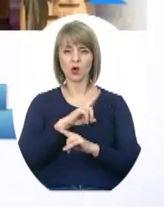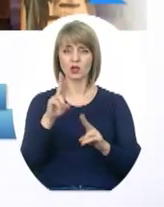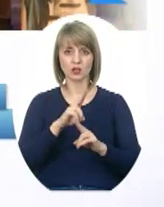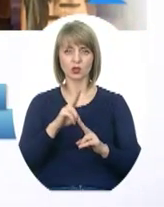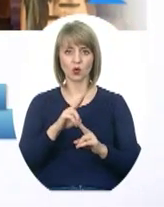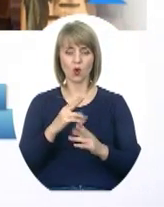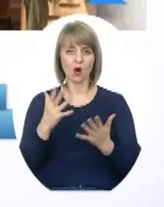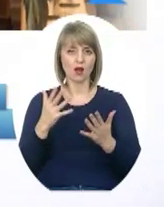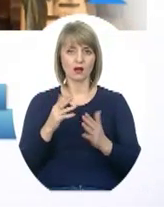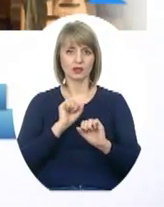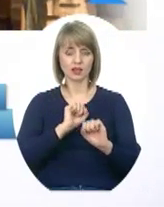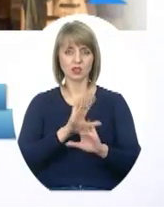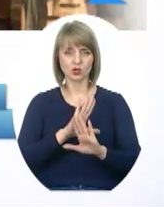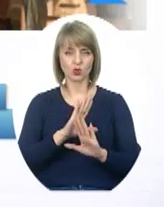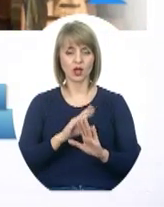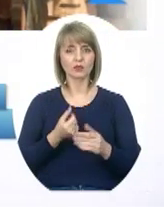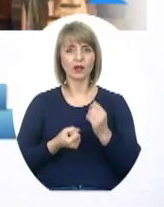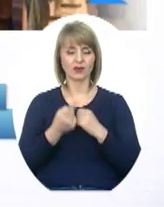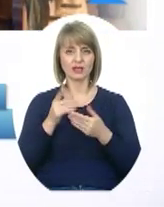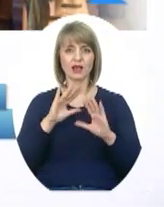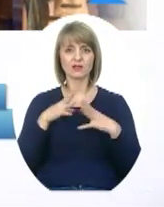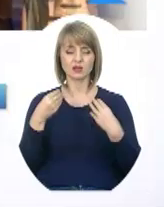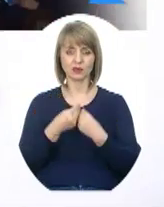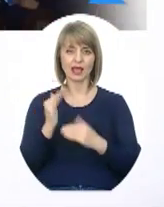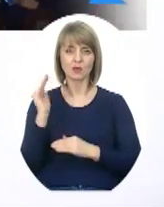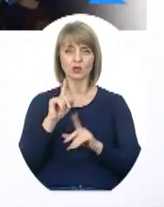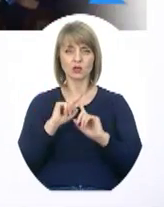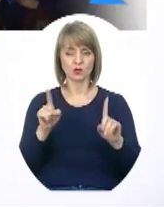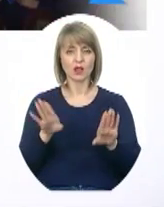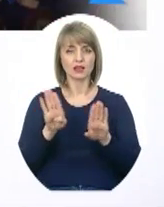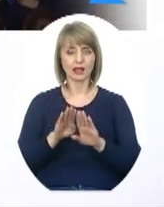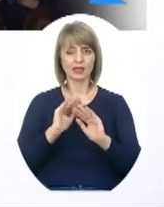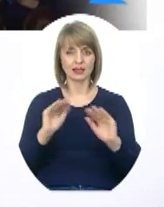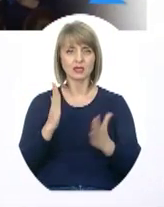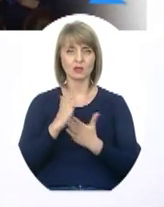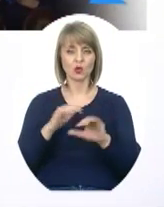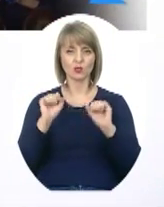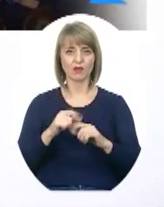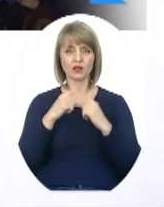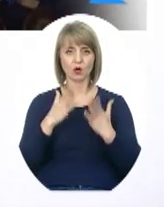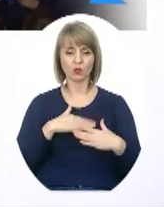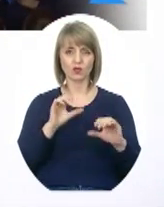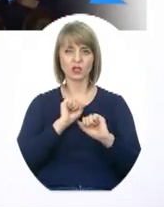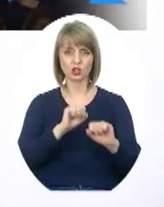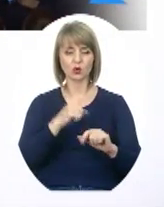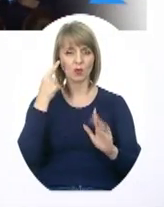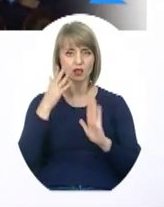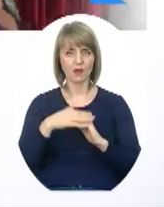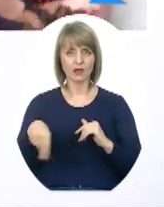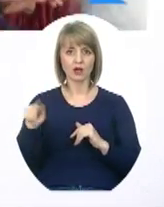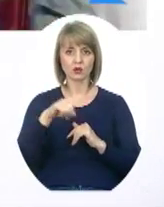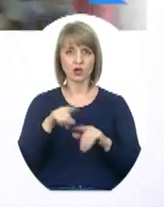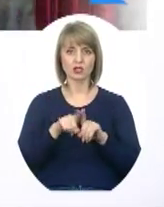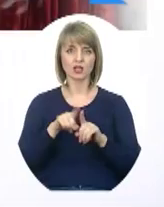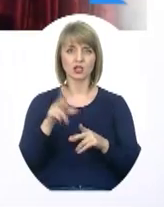подтверждение этому. Никто не застрахован от появления в семье ребенка с особенностью. И такие дети имеют право на любовь, защиту и